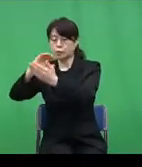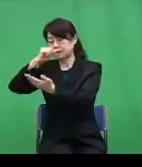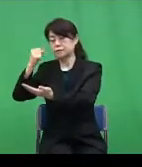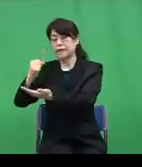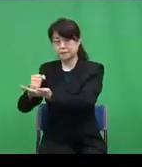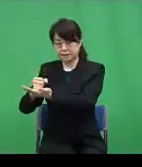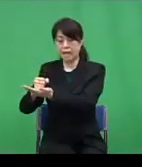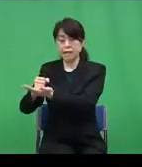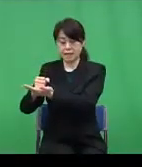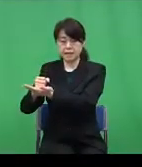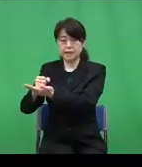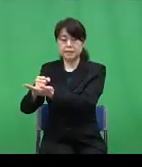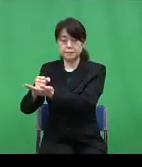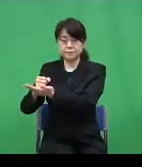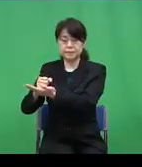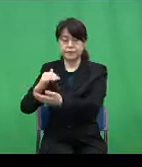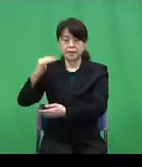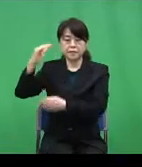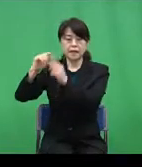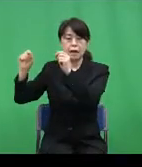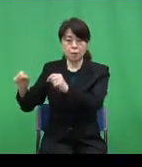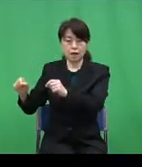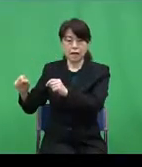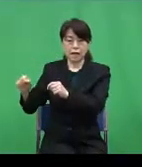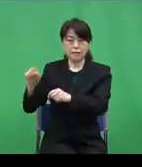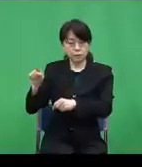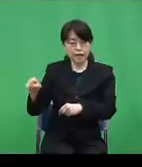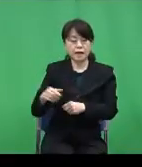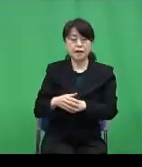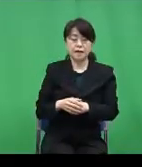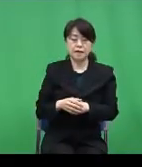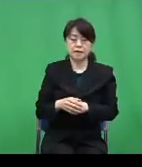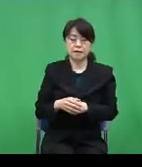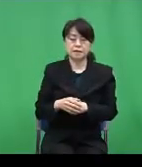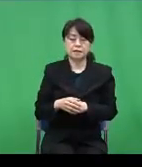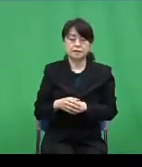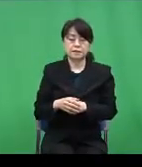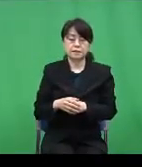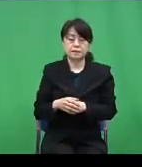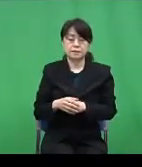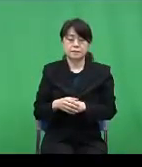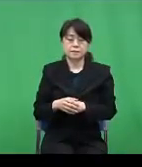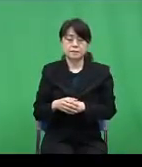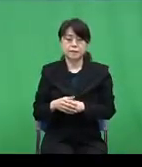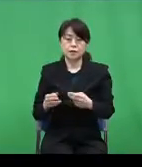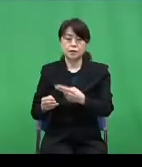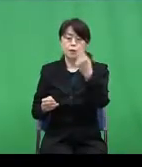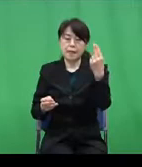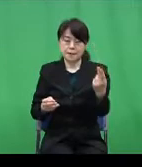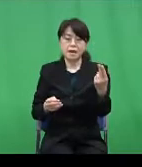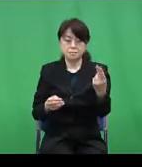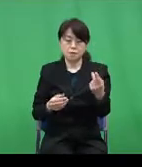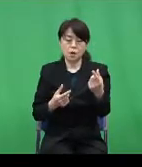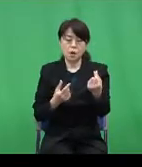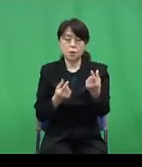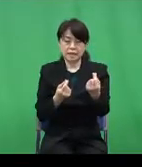まあ、高岡が、まあ、うかうかしてますと富山だってそうでないとは言えません